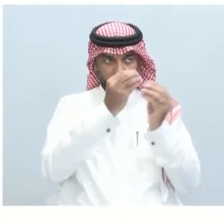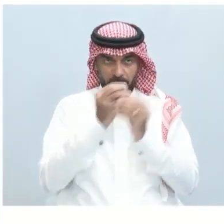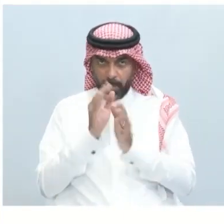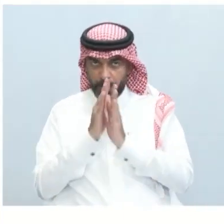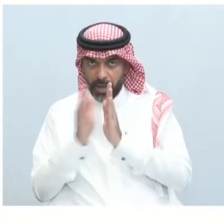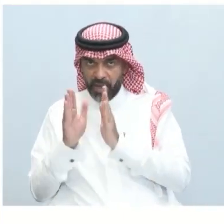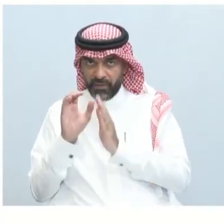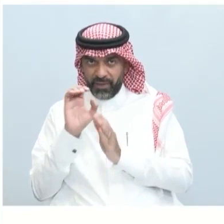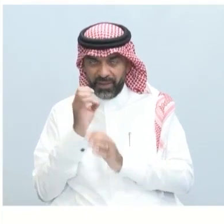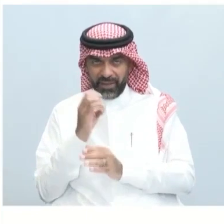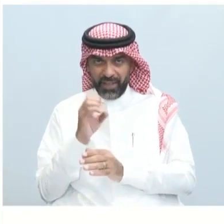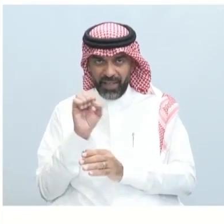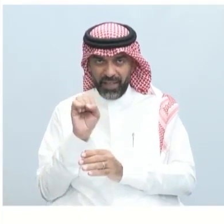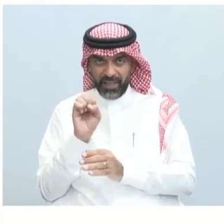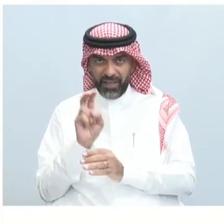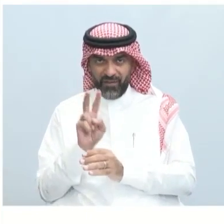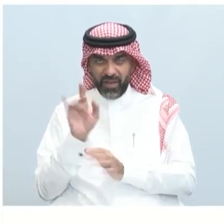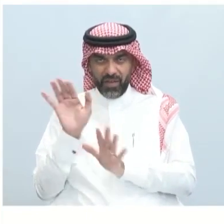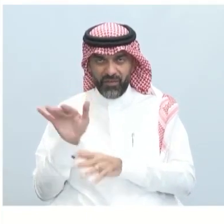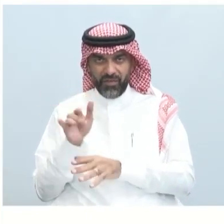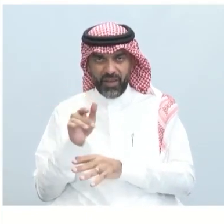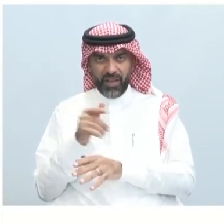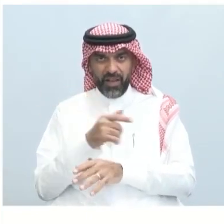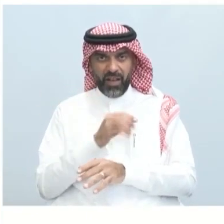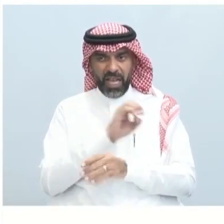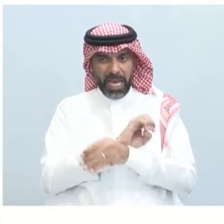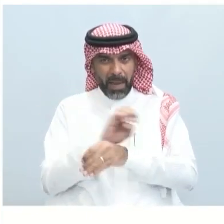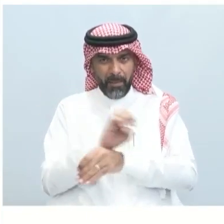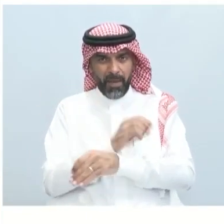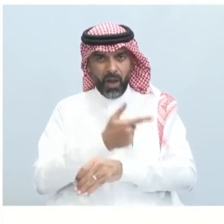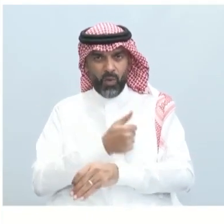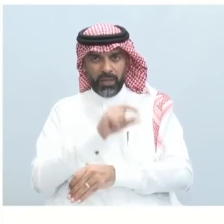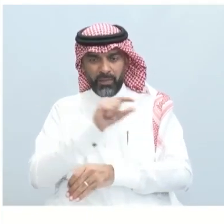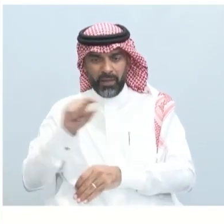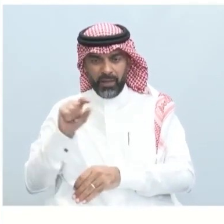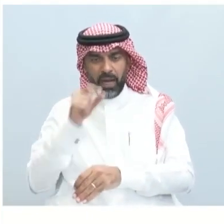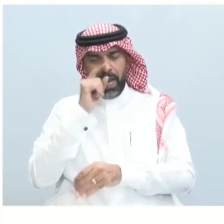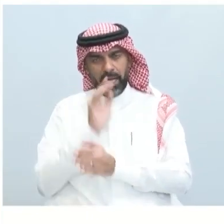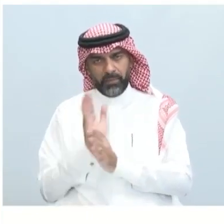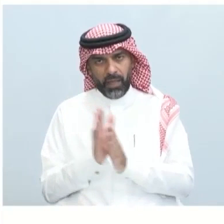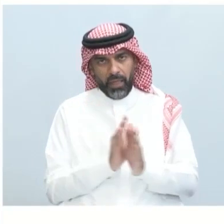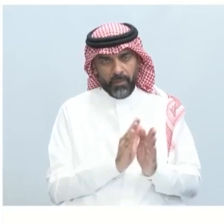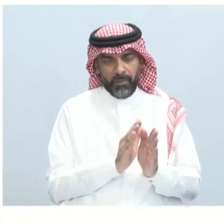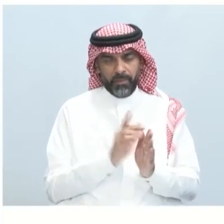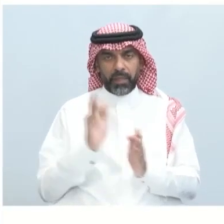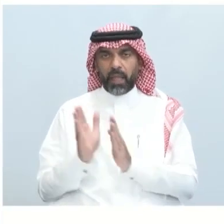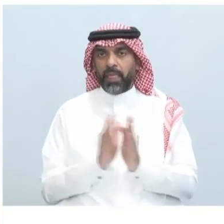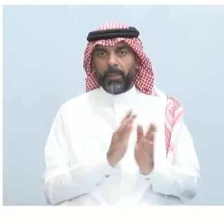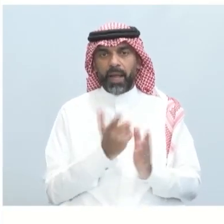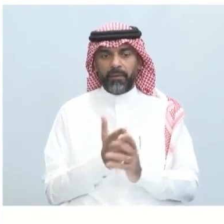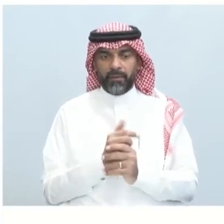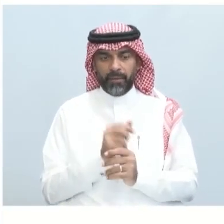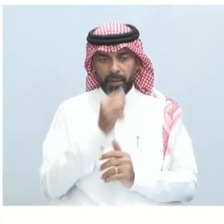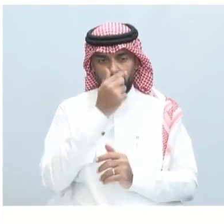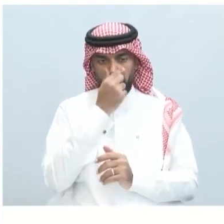CSV الذي يحتوي على جهات الاتصال الخاصة بك لابد من تنظيمها. إذن لتنظيمها نقوم